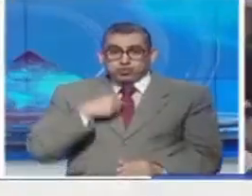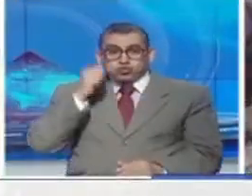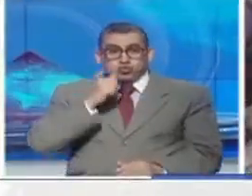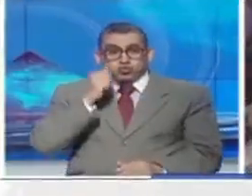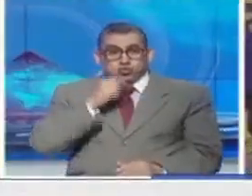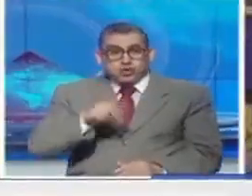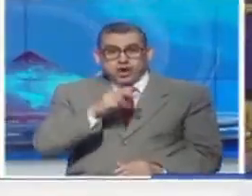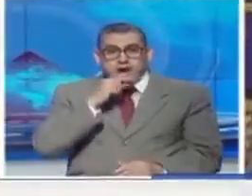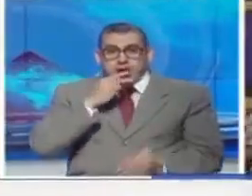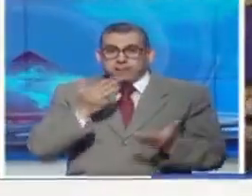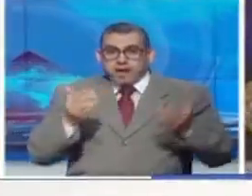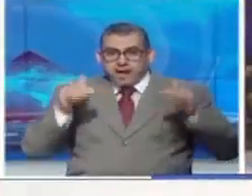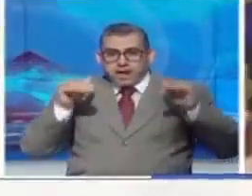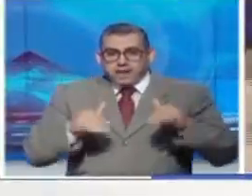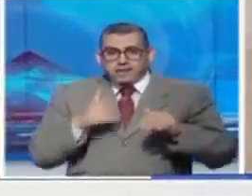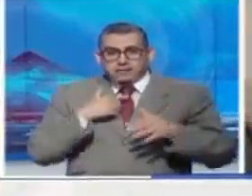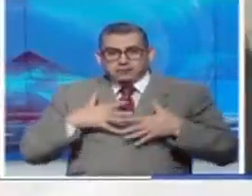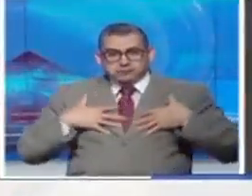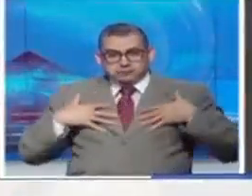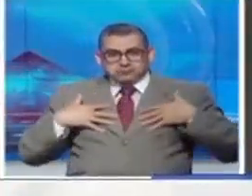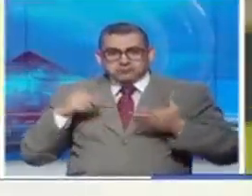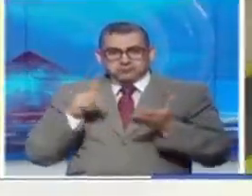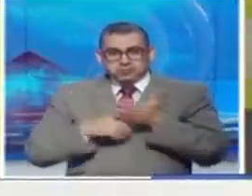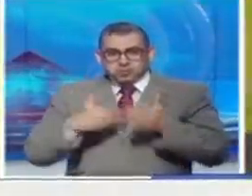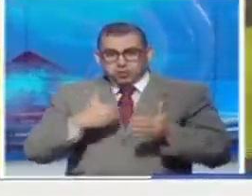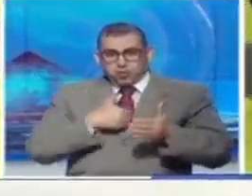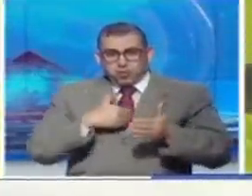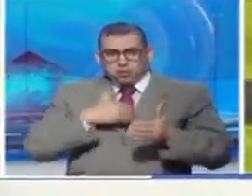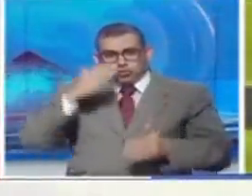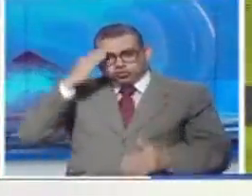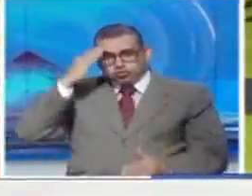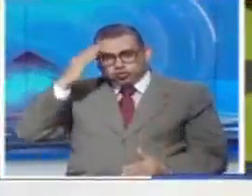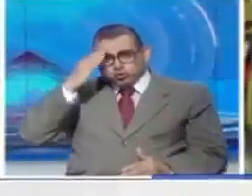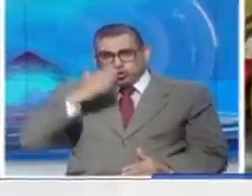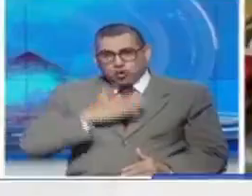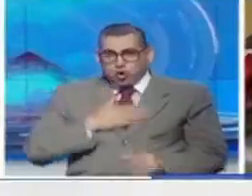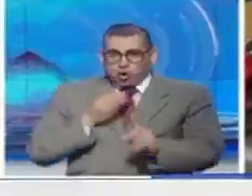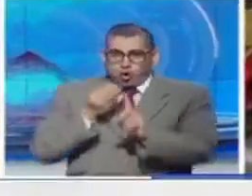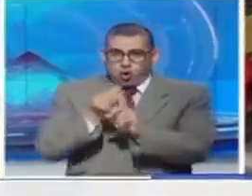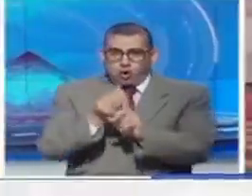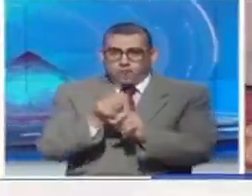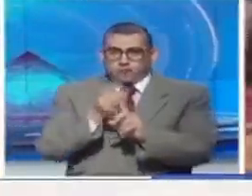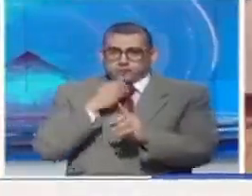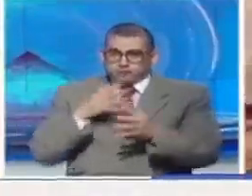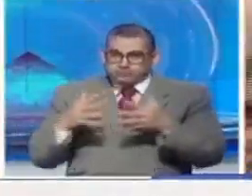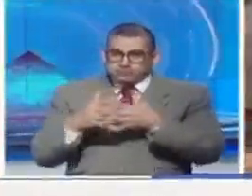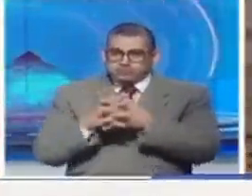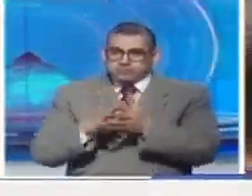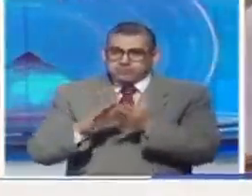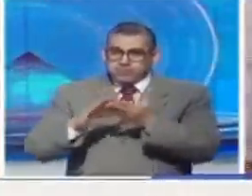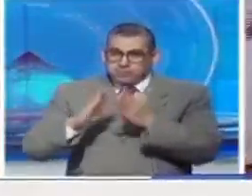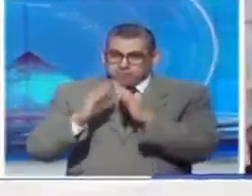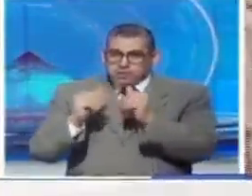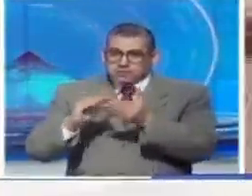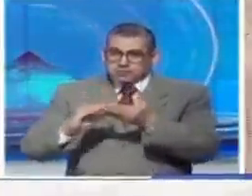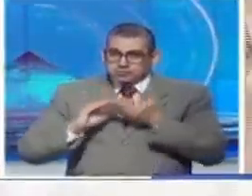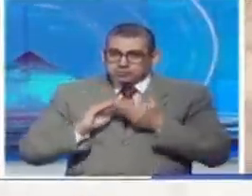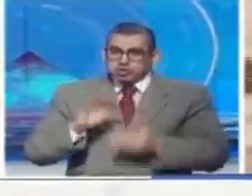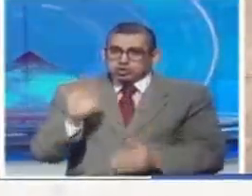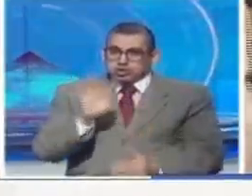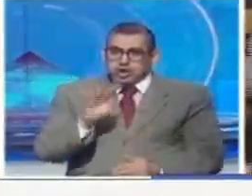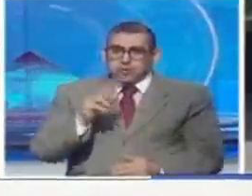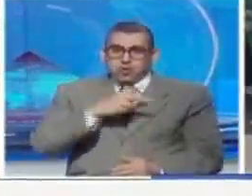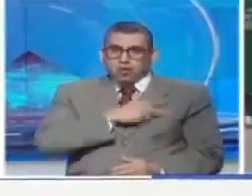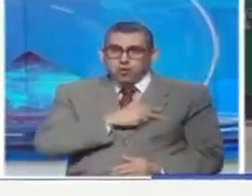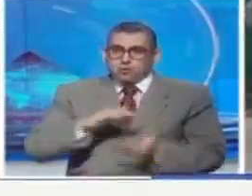السودانيون كلمات تعبر عما بداخلهم من شكر وحب وانتماء لما تقدمه مصر شعبا وقيادة